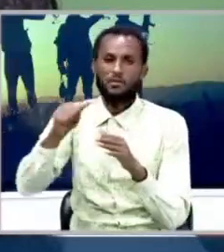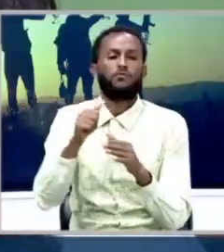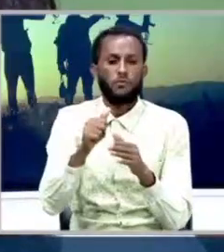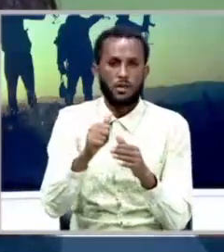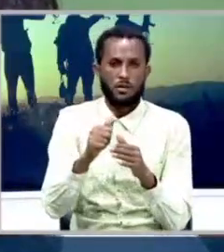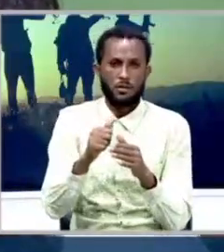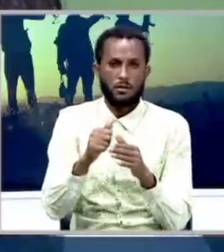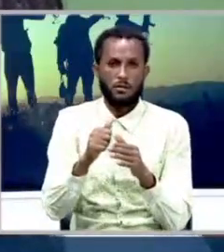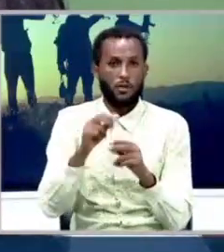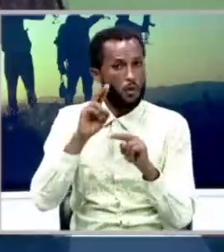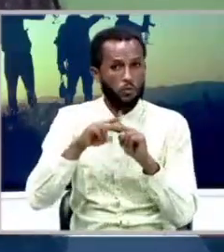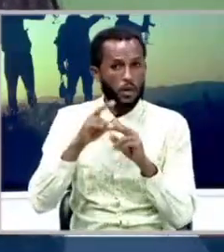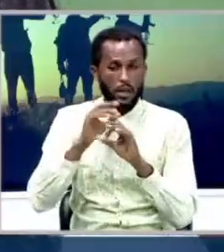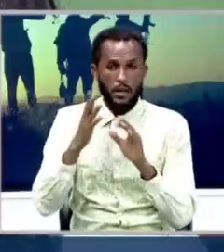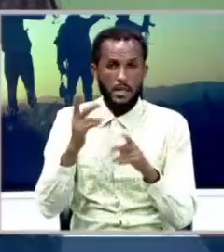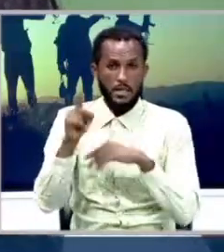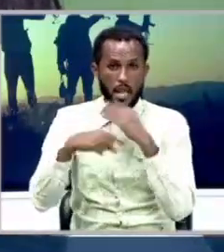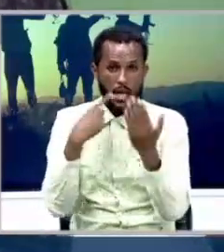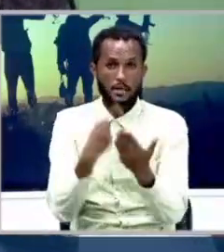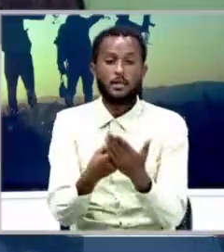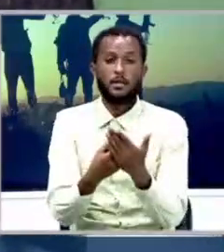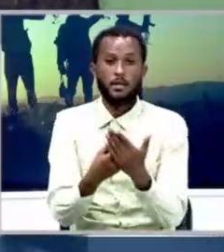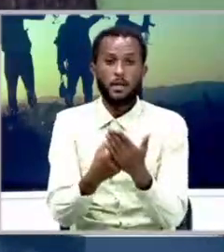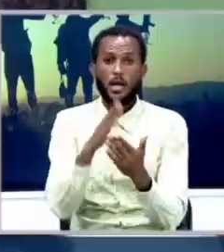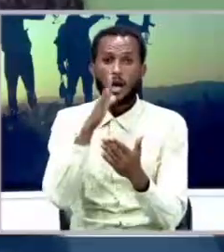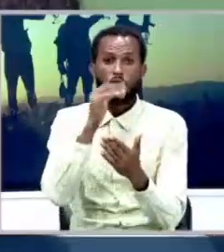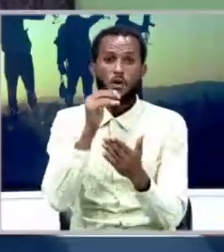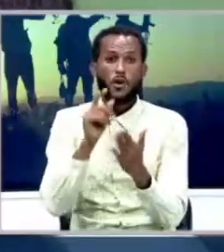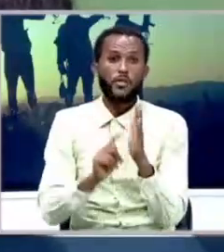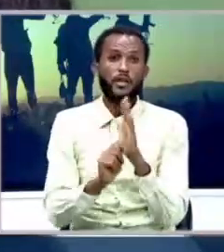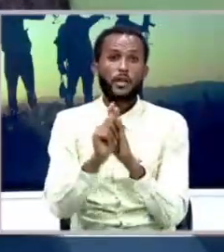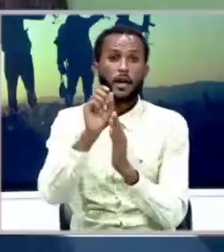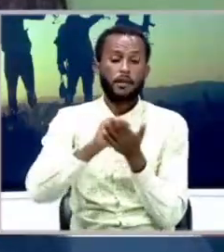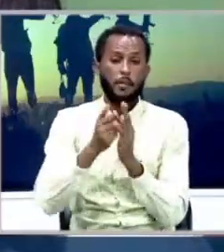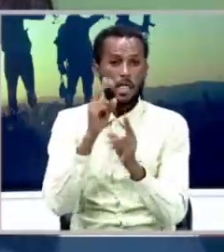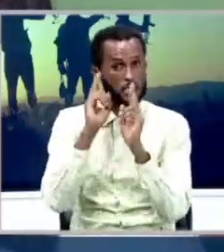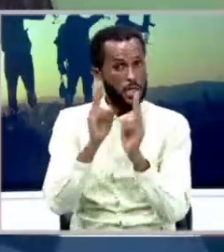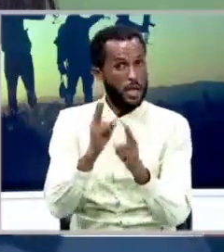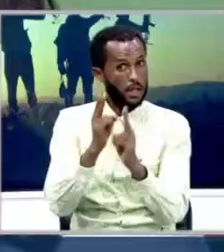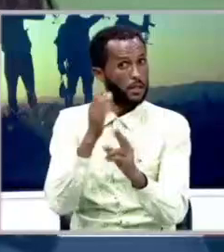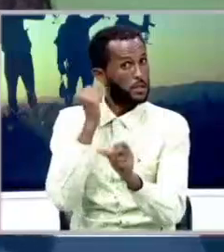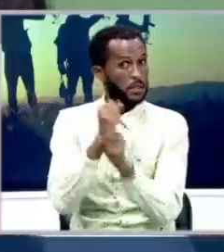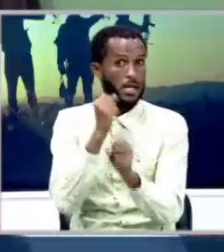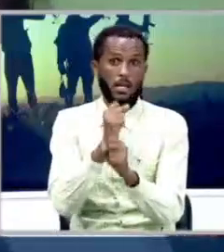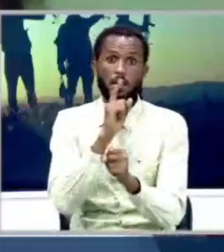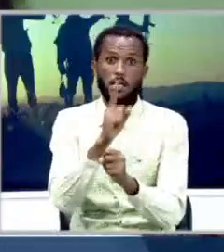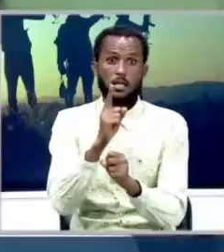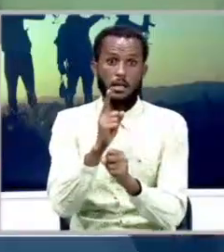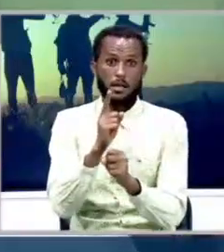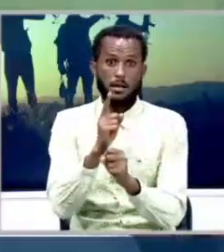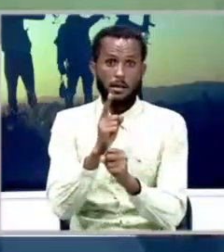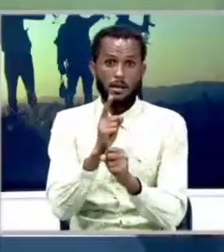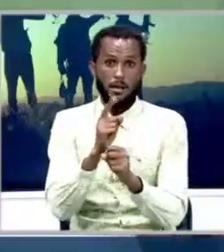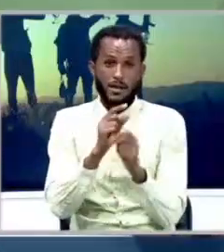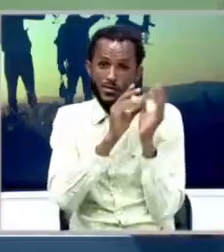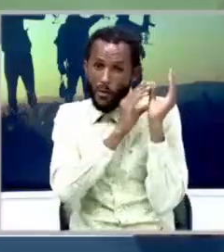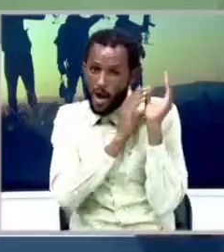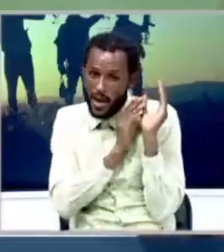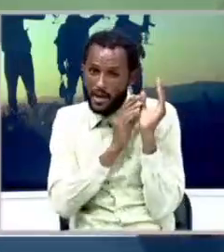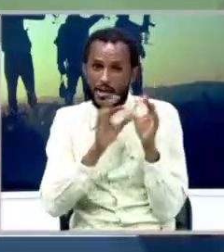እዮም ስለዚ ኣዶ ትግራይ ድማ ታሪክ ትሰርሕ እያ ተፃዋራይነት መንፈስ